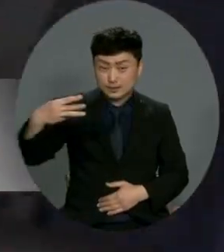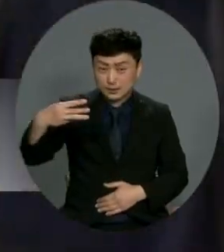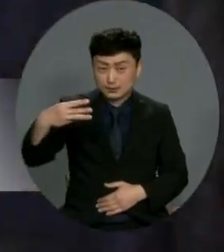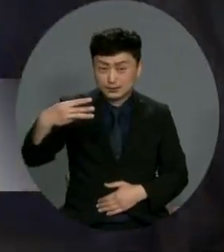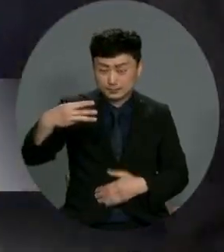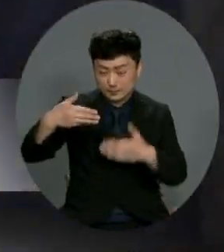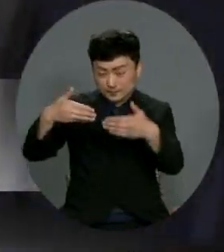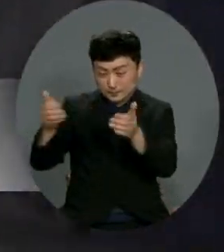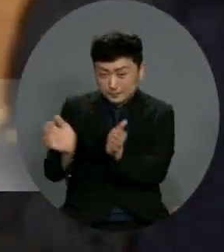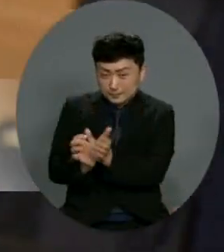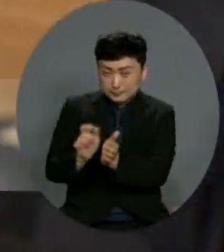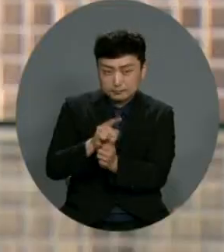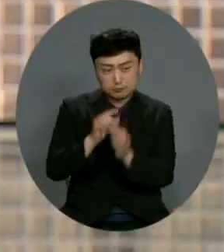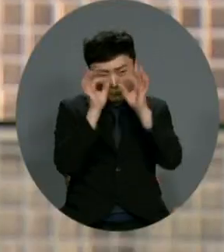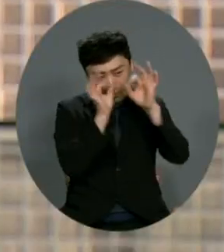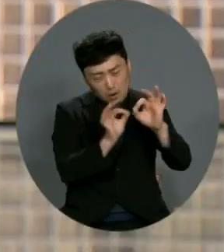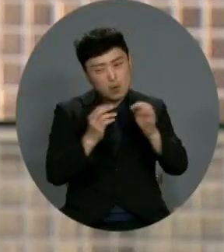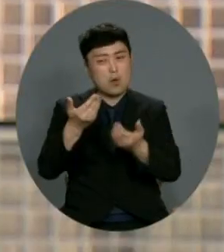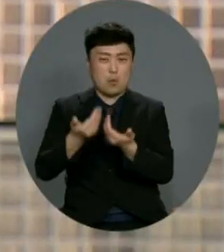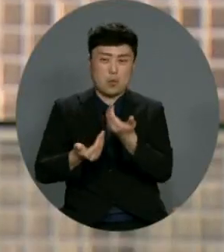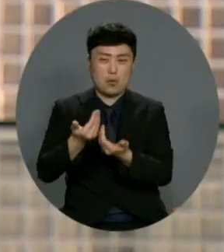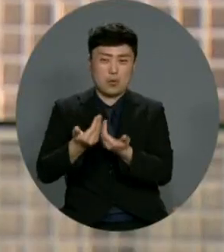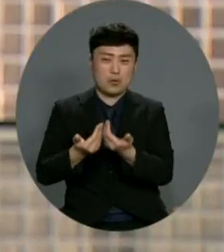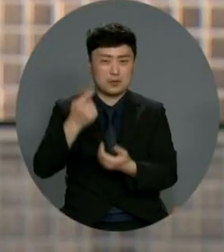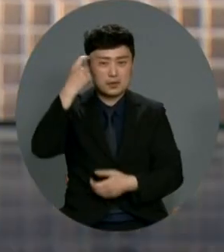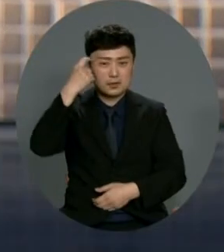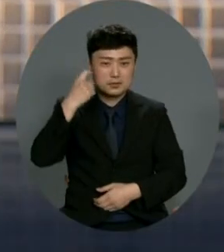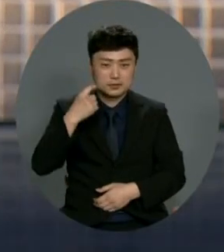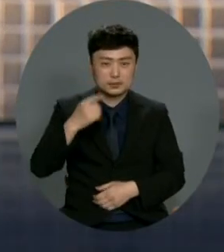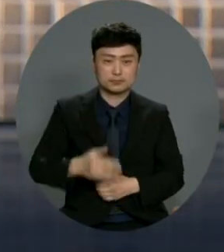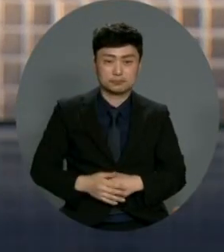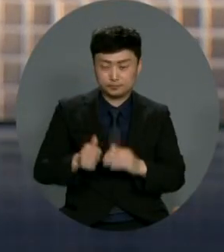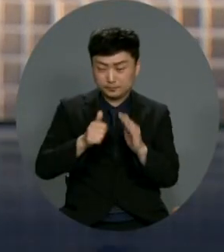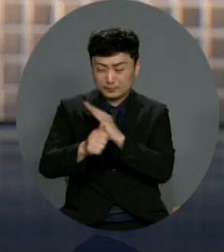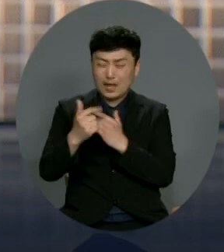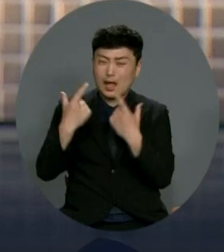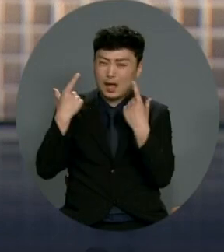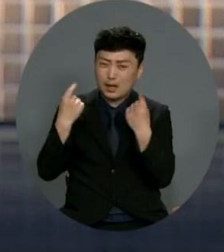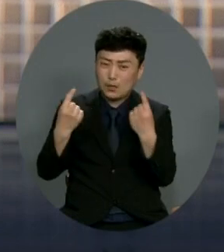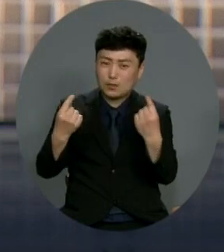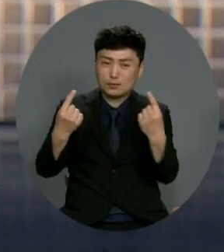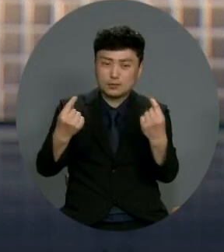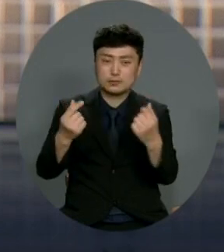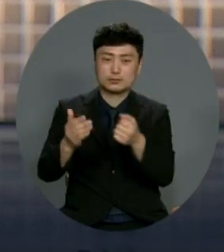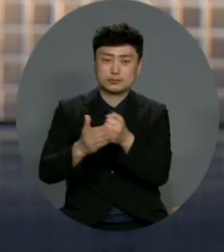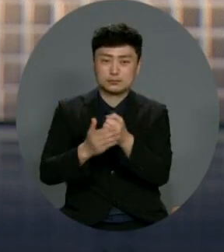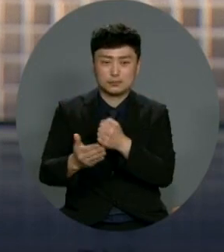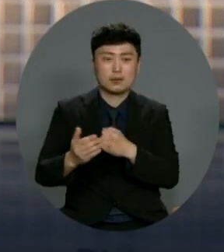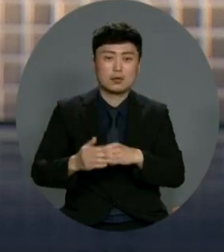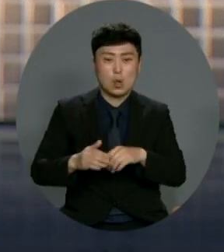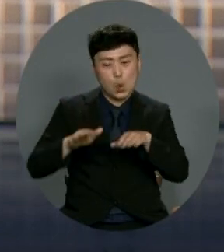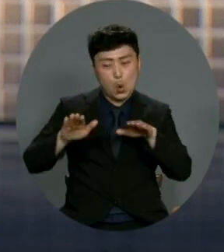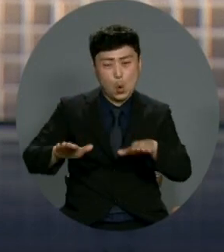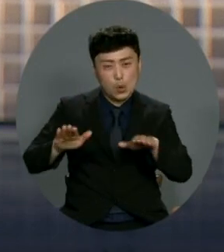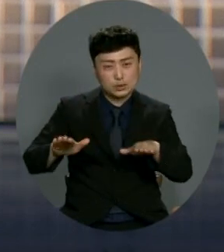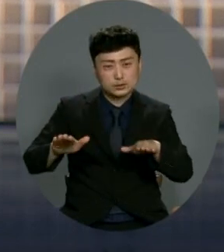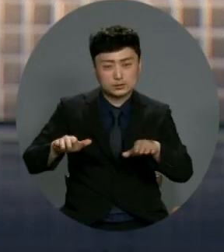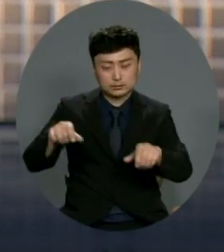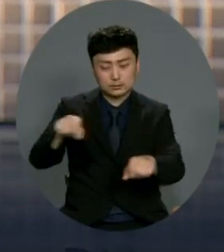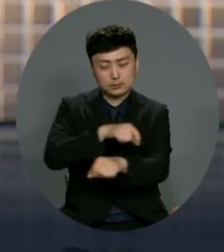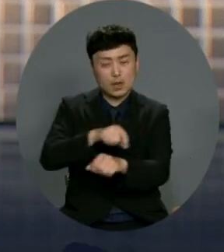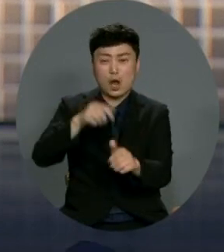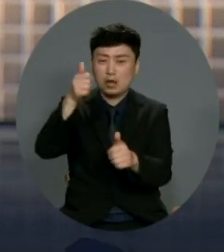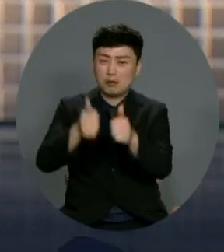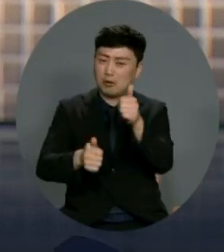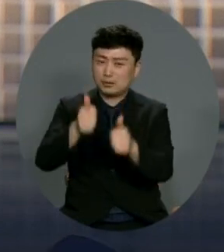선수단에도 어색한 풍경. 사실 선수들은 똑같은 경기라고 생각하기 때문에 뭐 그렇게 오늘이